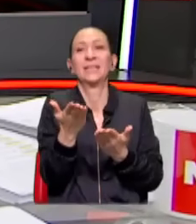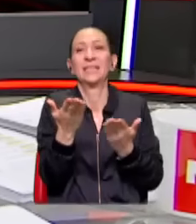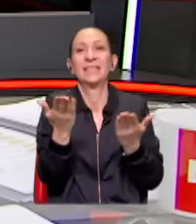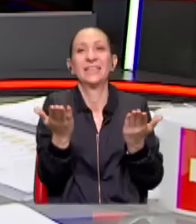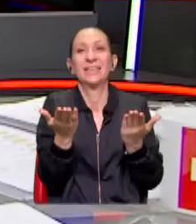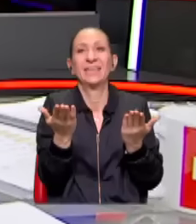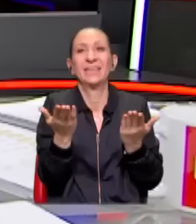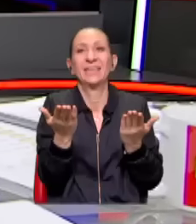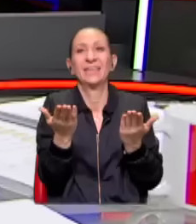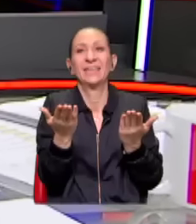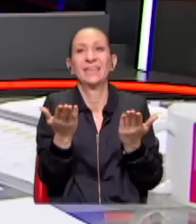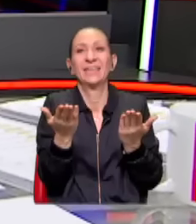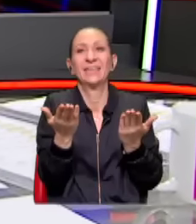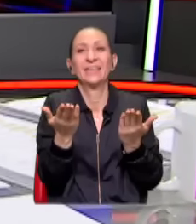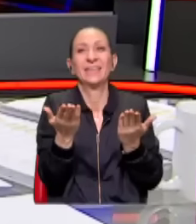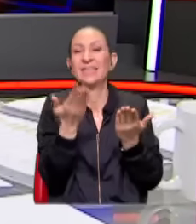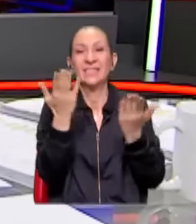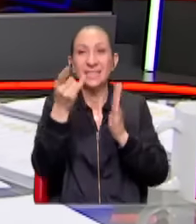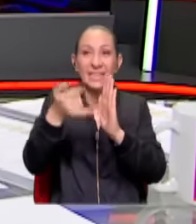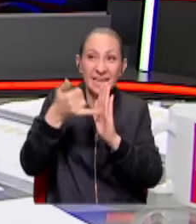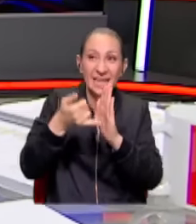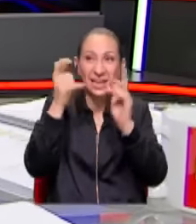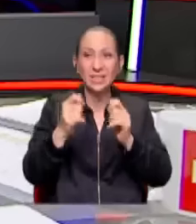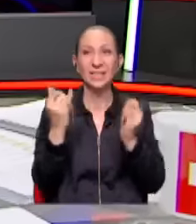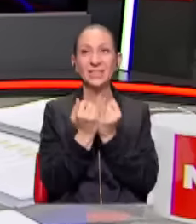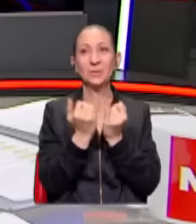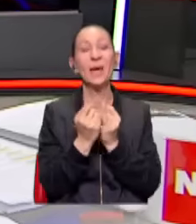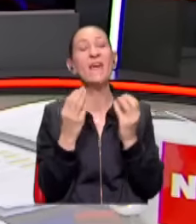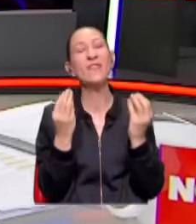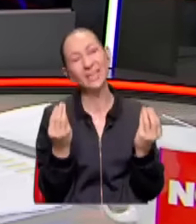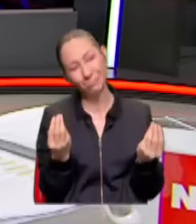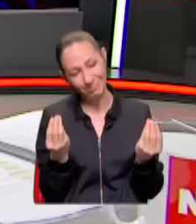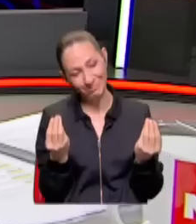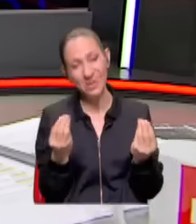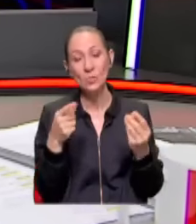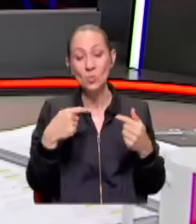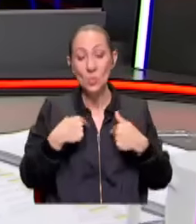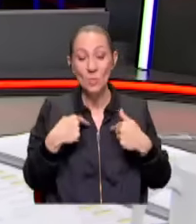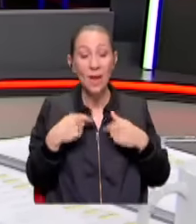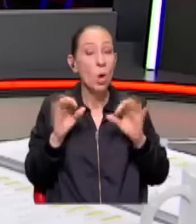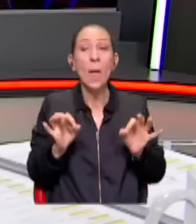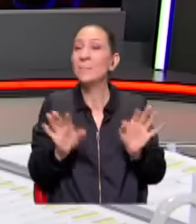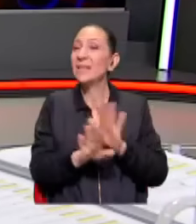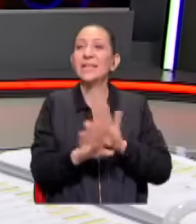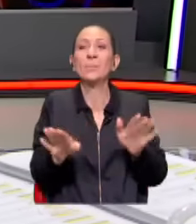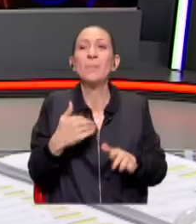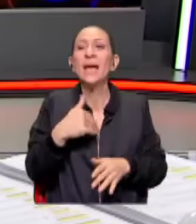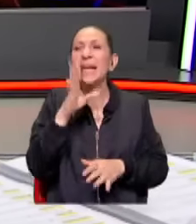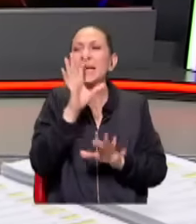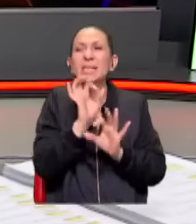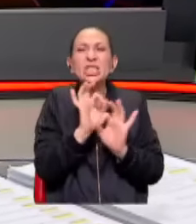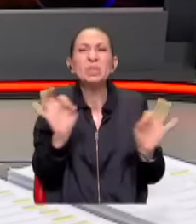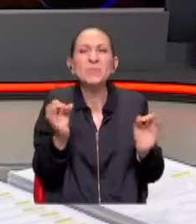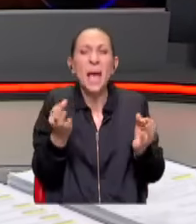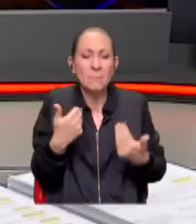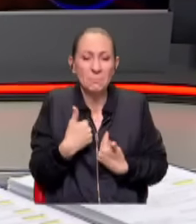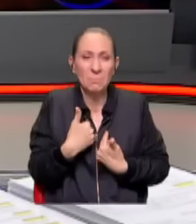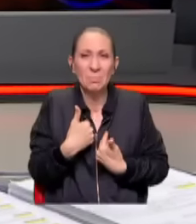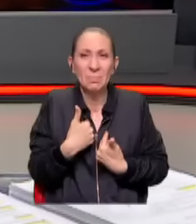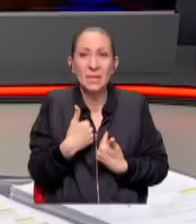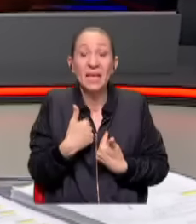Nasıl ikna edeceğiz seni kardeşim? Efendim, bu benim önemli değil. Bak, ben hiç kimseyim.